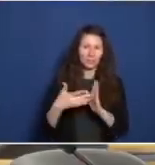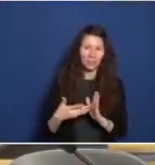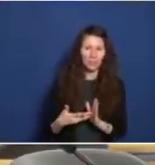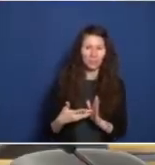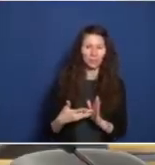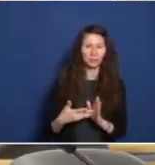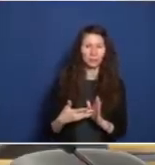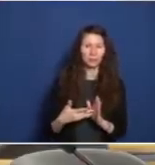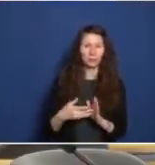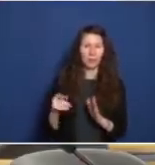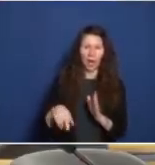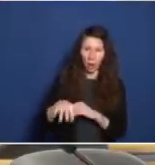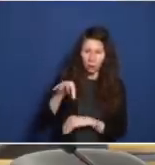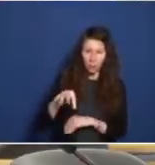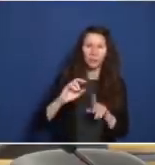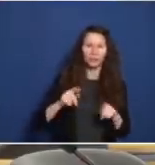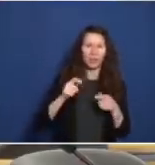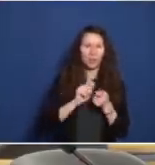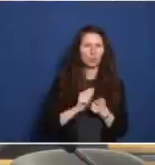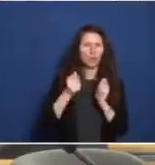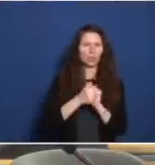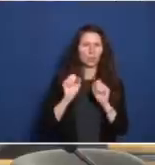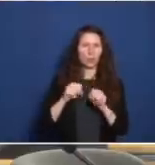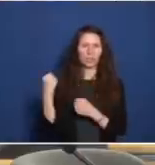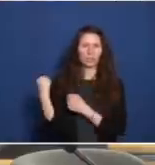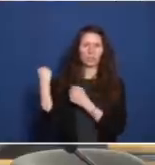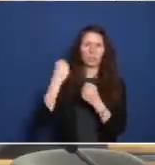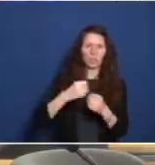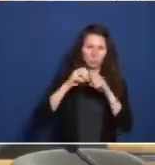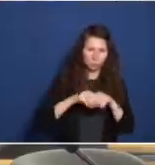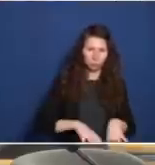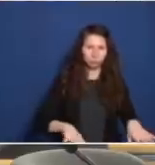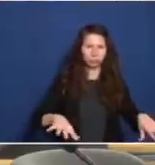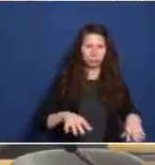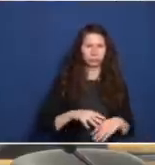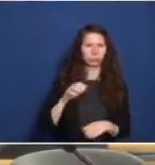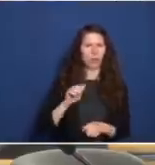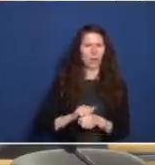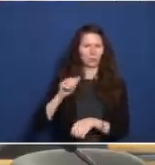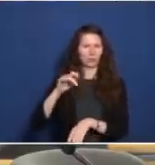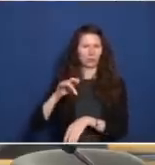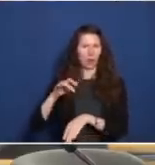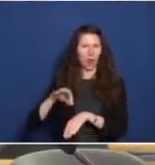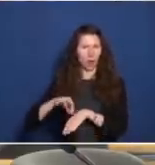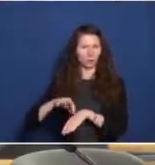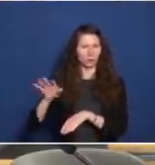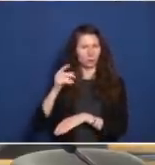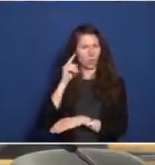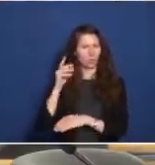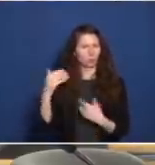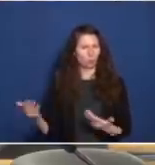Mutanten eingeschleppt werden. Das ist der Verband der Amtsärzte. Wie stehen Sie zu diesen Kritikpunkten? Danke.